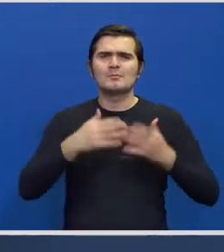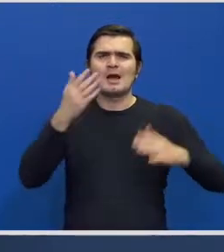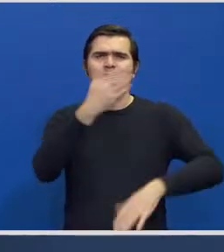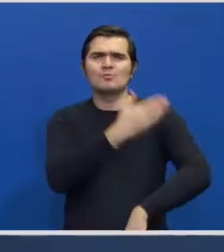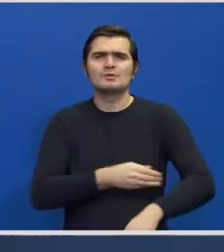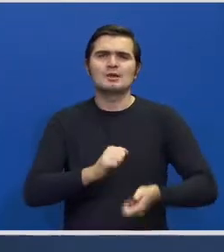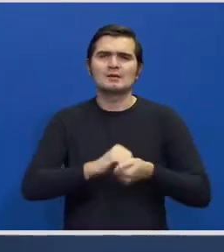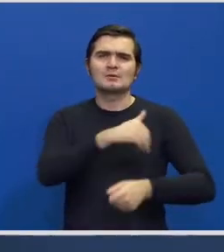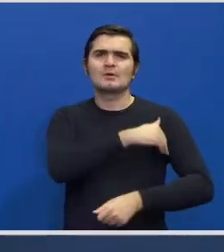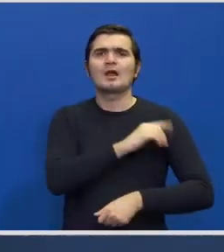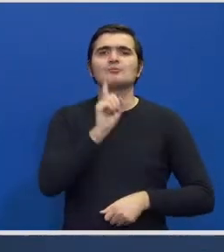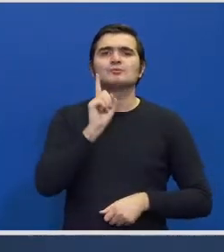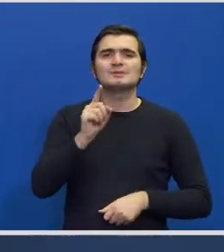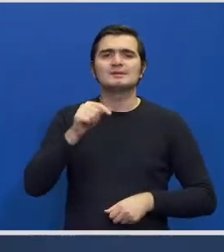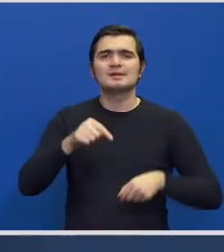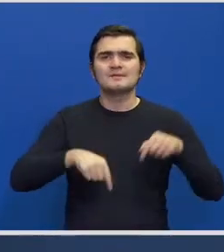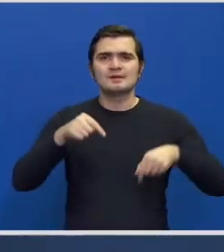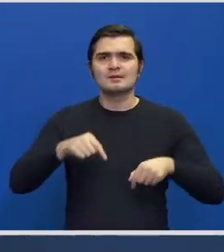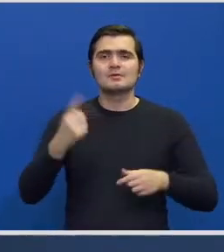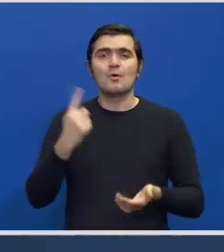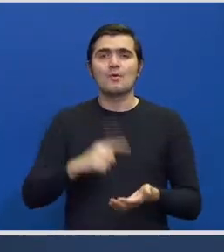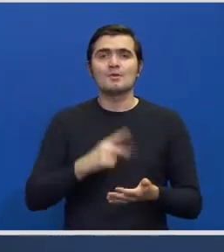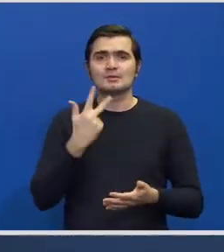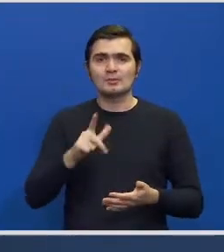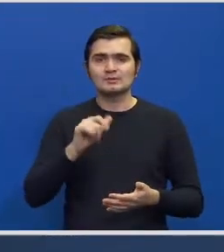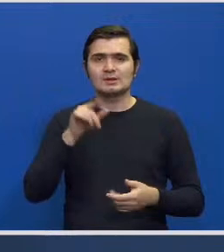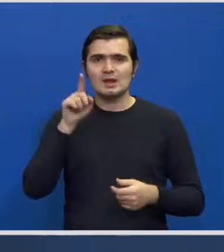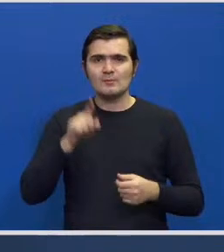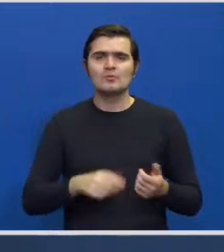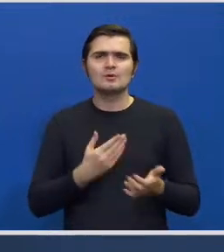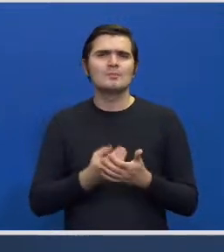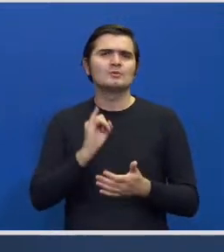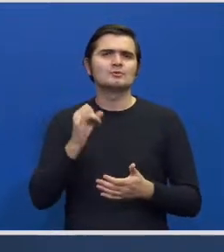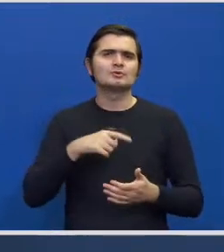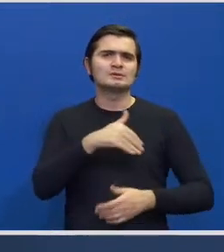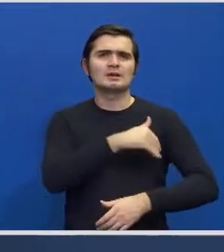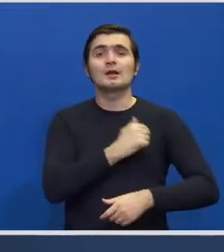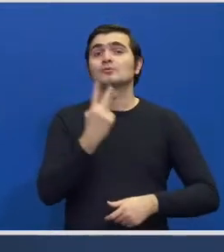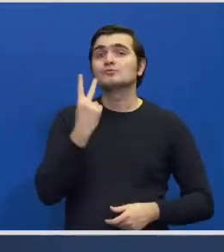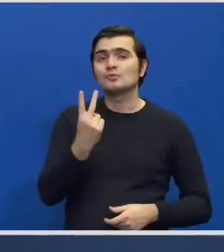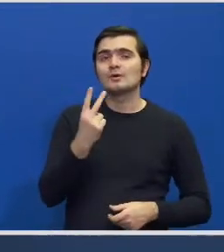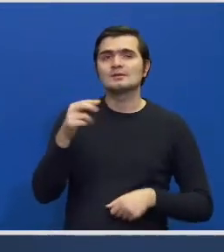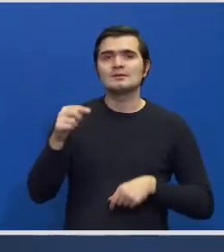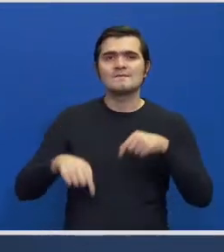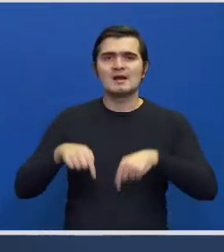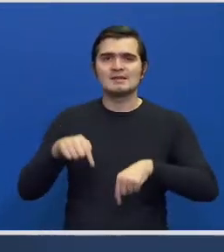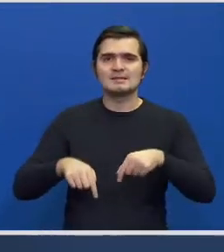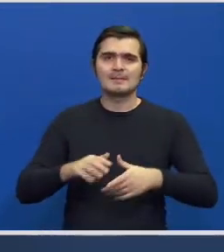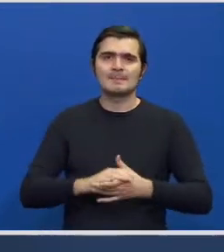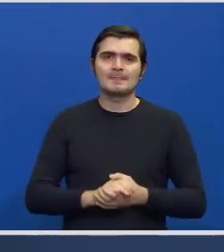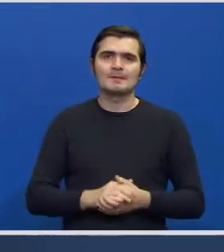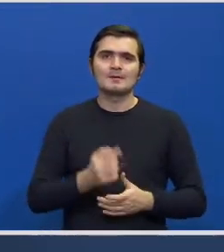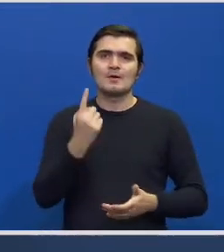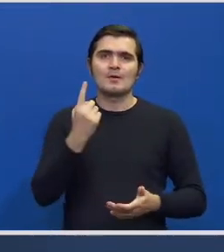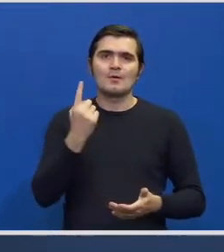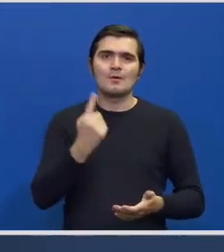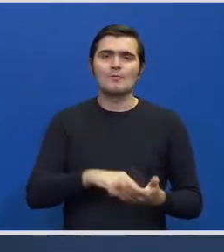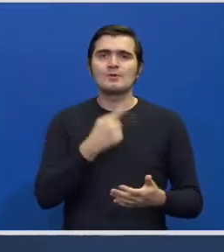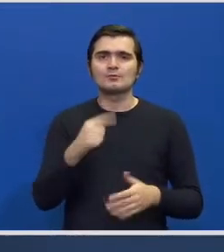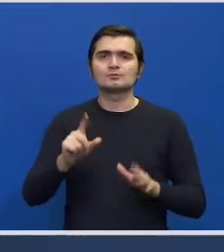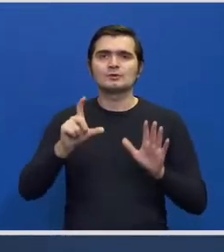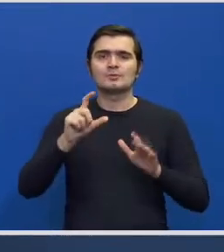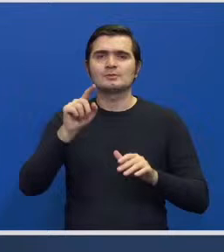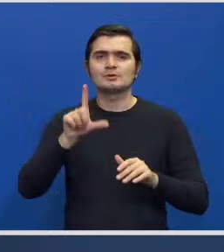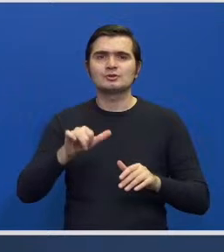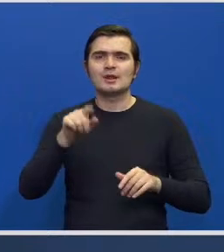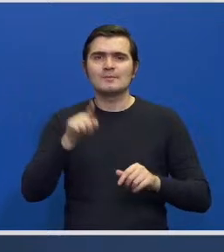lei lunar pentru marii mutilați și cei încadrați în gradul 1 de invaliditate, 1.300 de lei lunar pentru cei încadrați în gradul 2 de